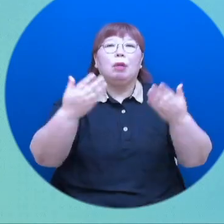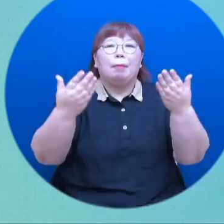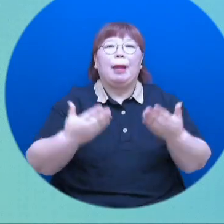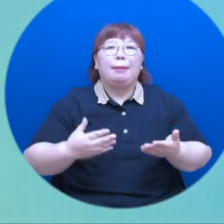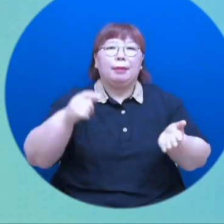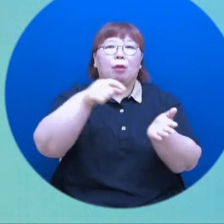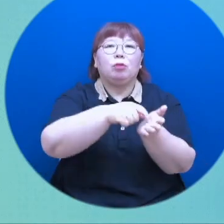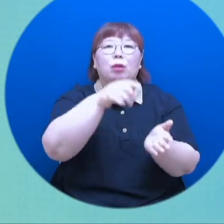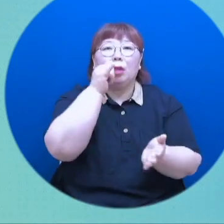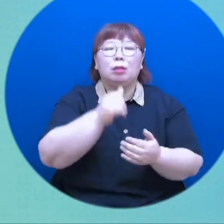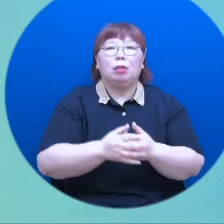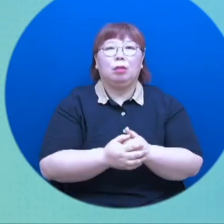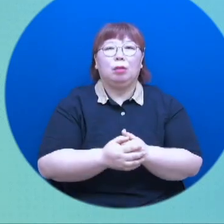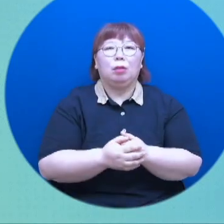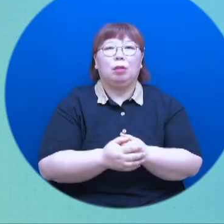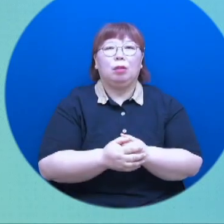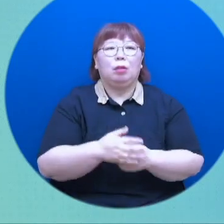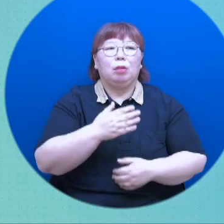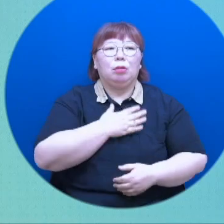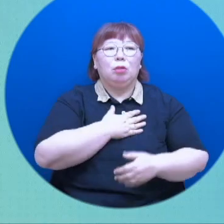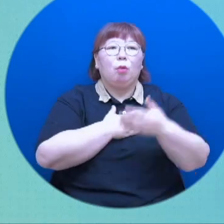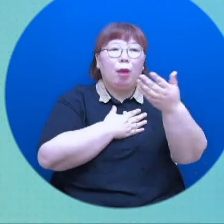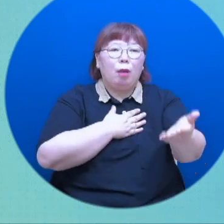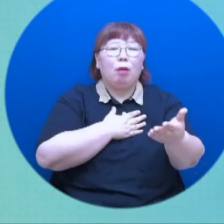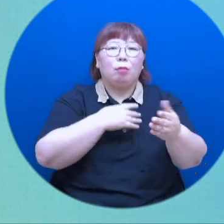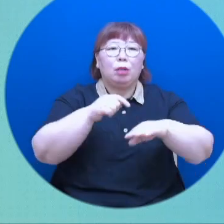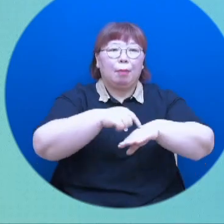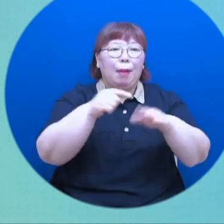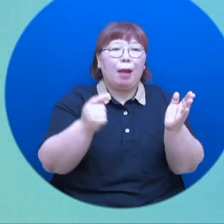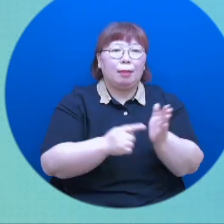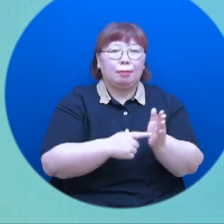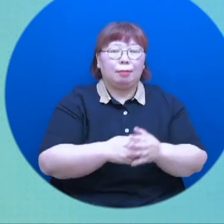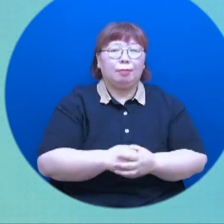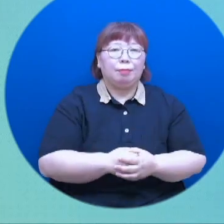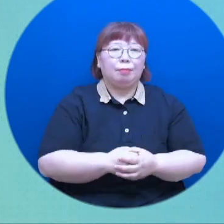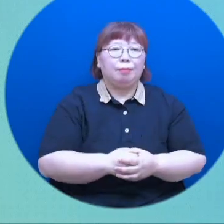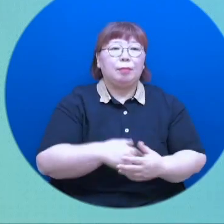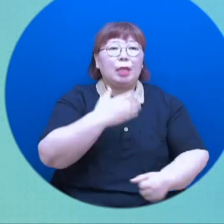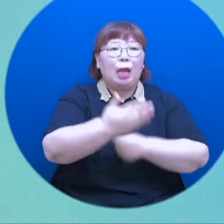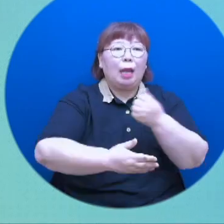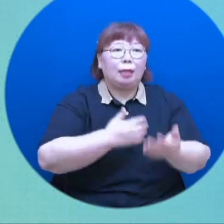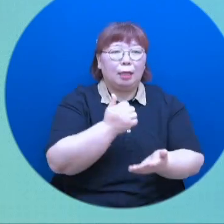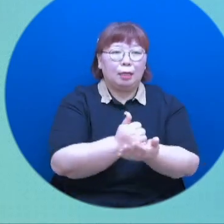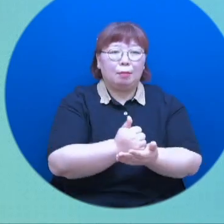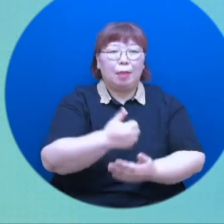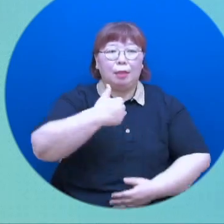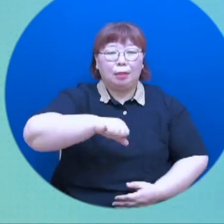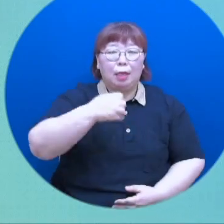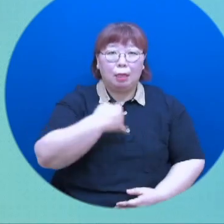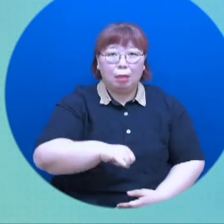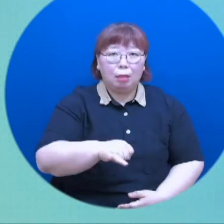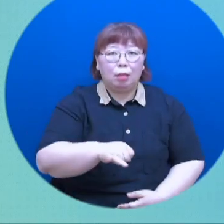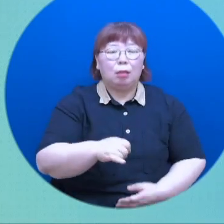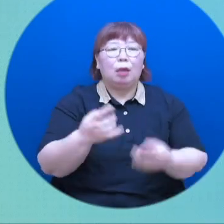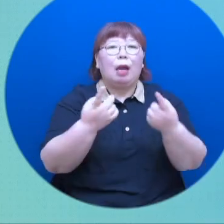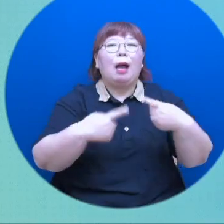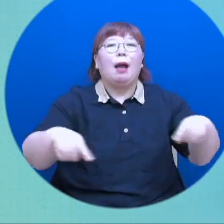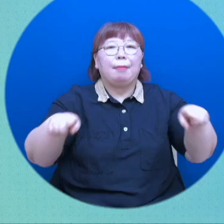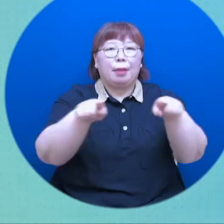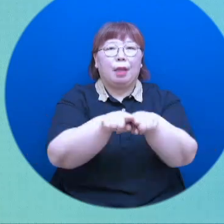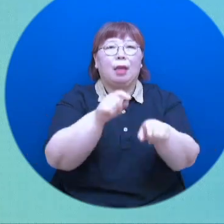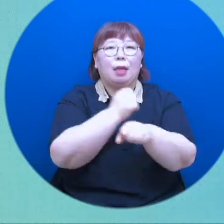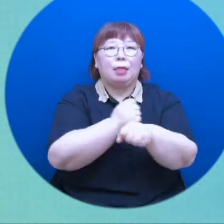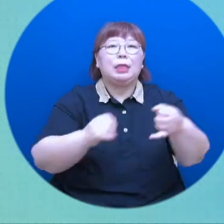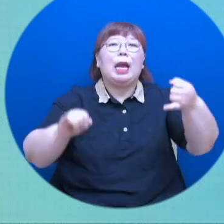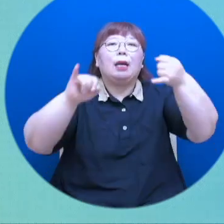말씀을 해요. 저와 여러분의 마음가짐이에요. 하나님은 하나님의 자녀들을 향한 약속을 하세요.